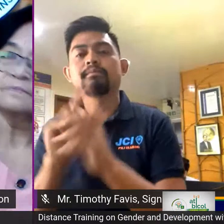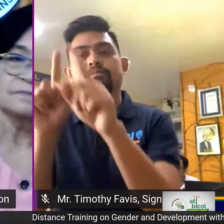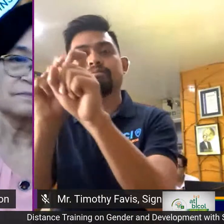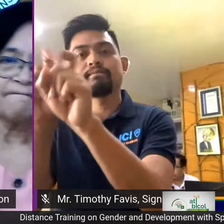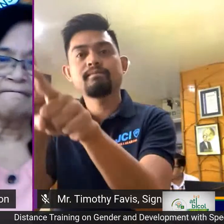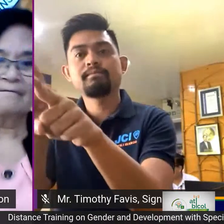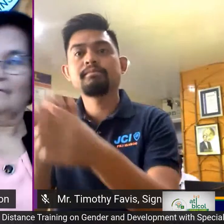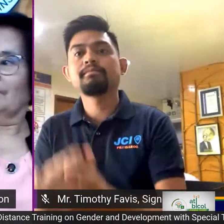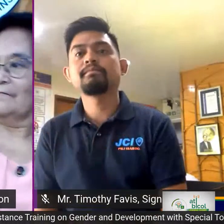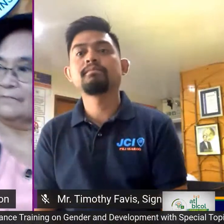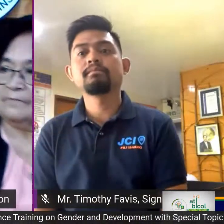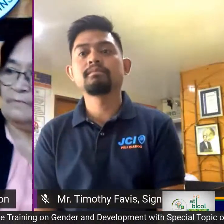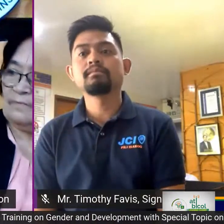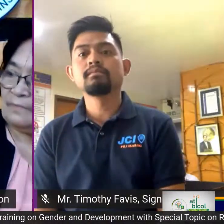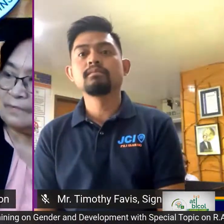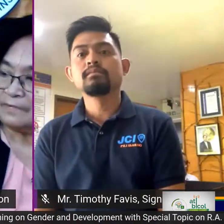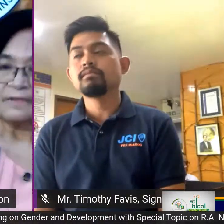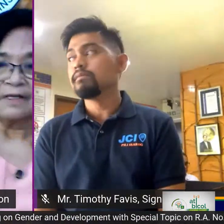Kanina po yan.